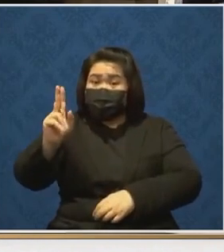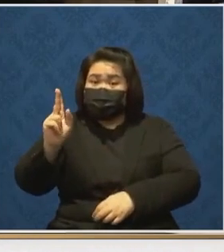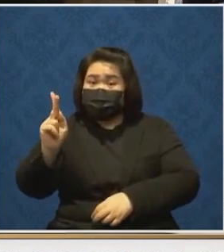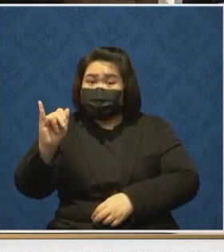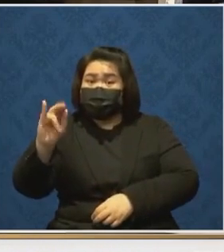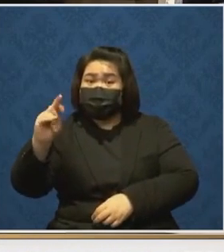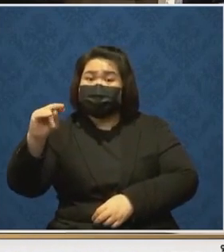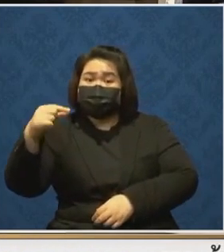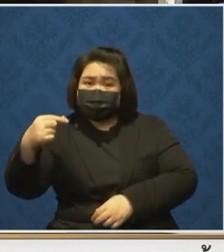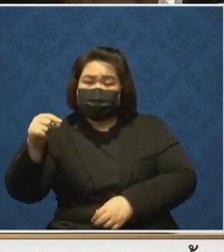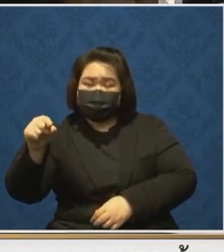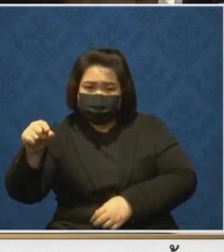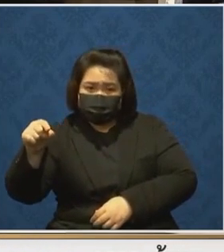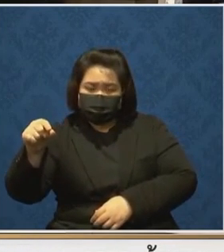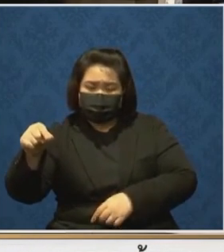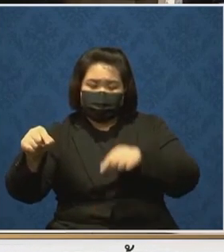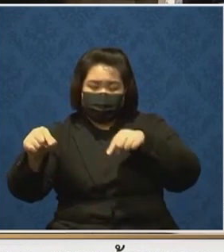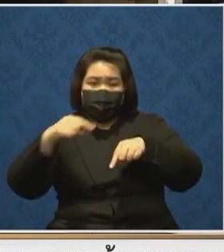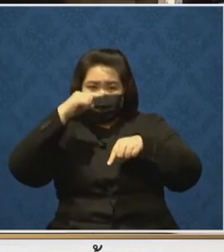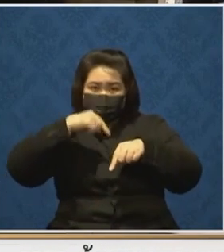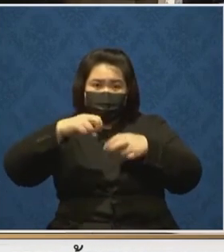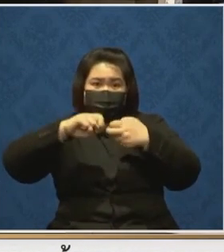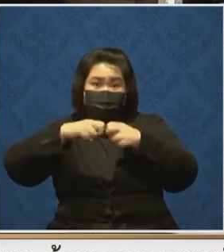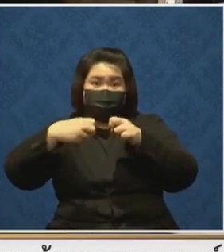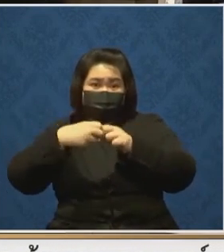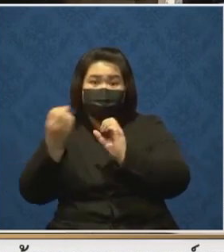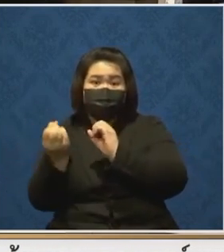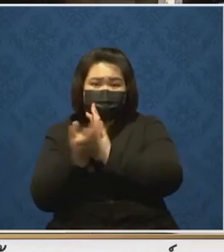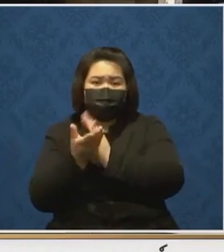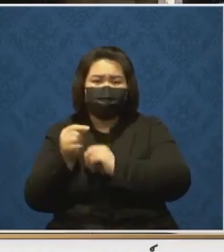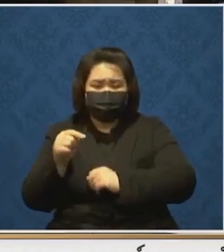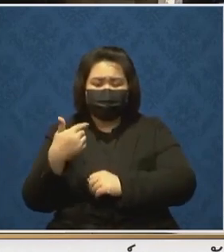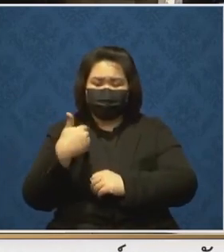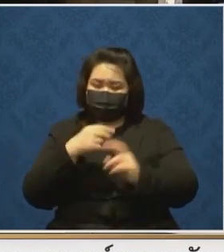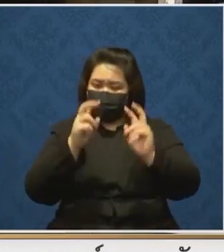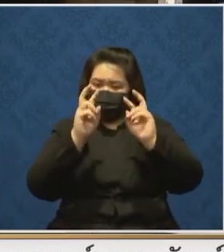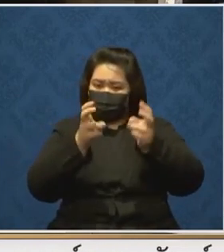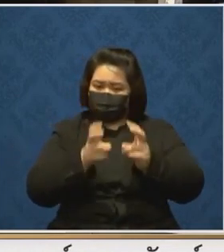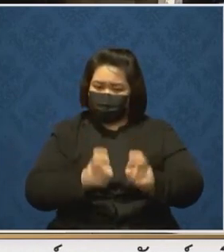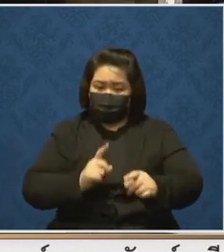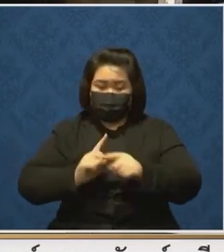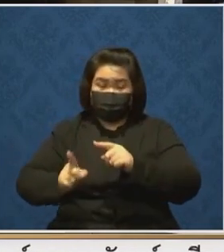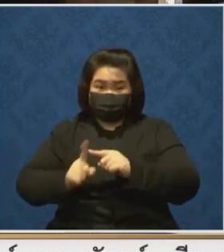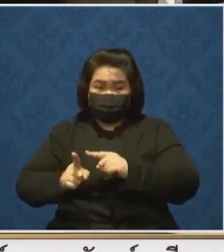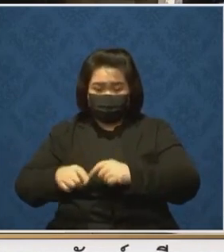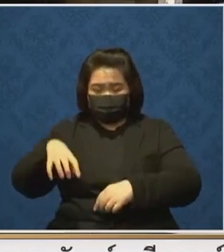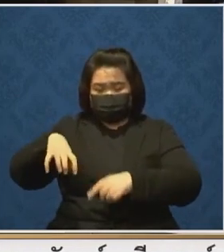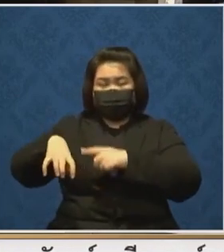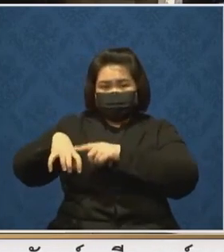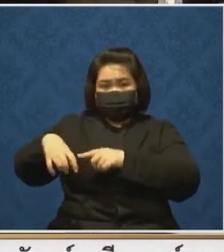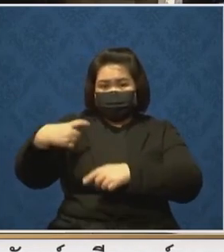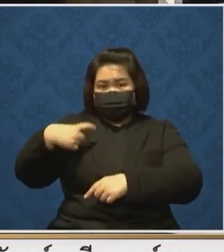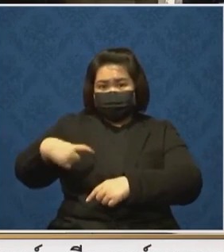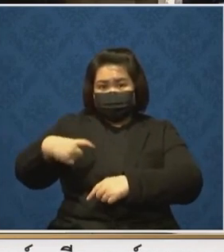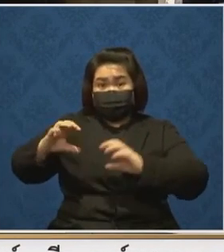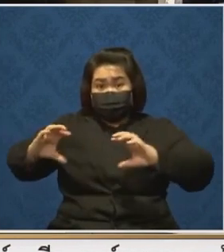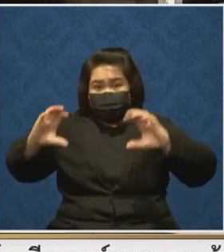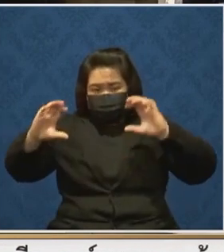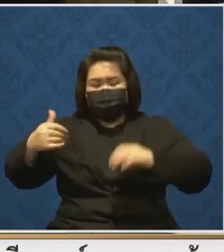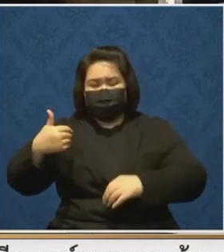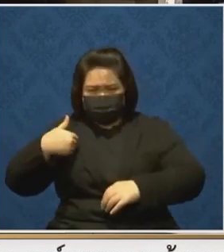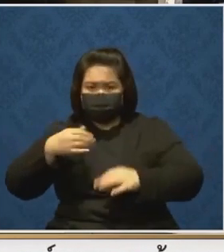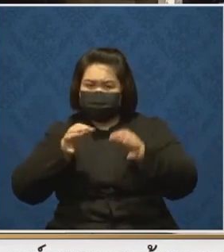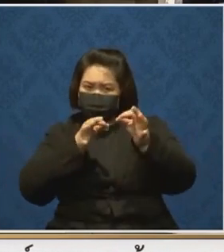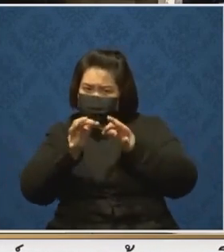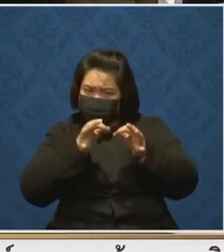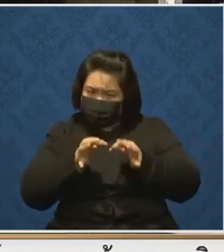พวกกับราชาจัษไทยฉบับนี้ค่ะมีหลายประเด็นที่สำนังใอารสงสดได้ให้ความเห็นที่น่าสนใจต่ารใช้มา